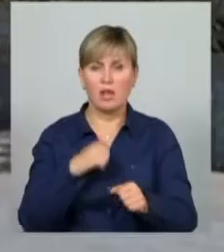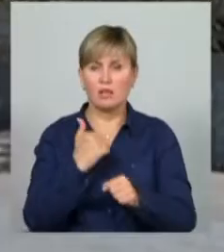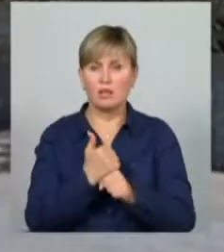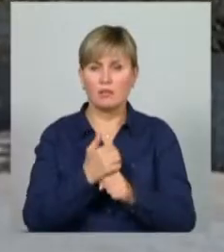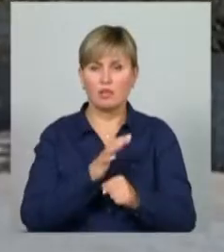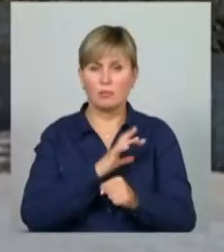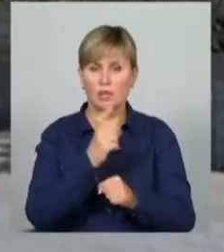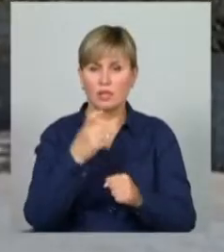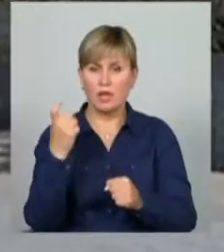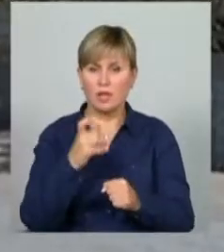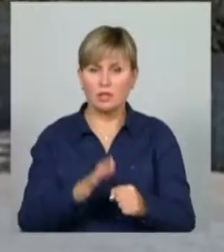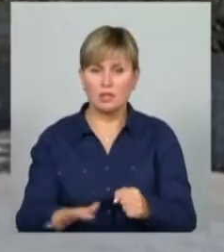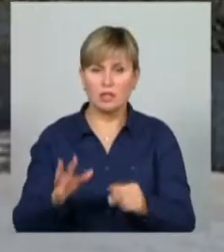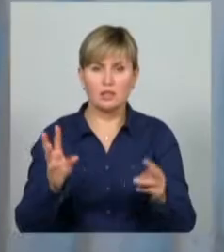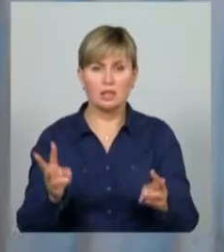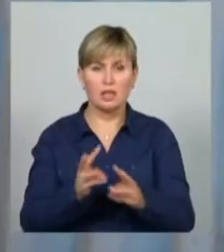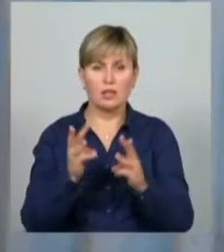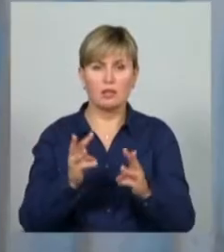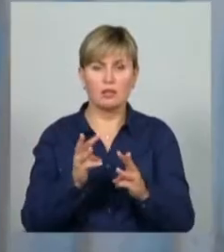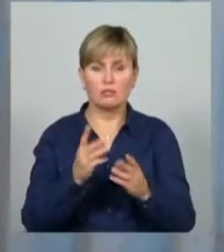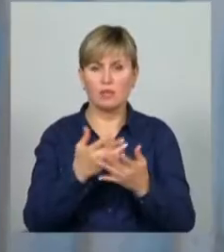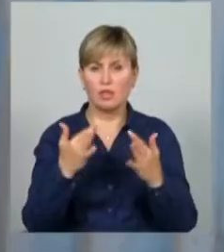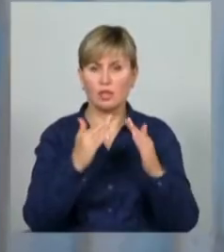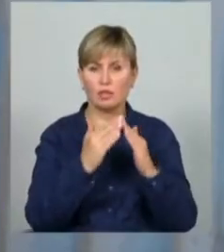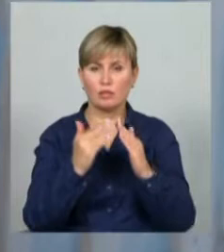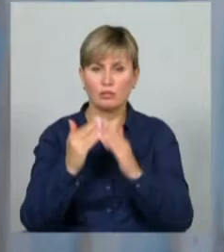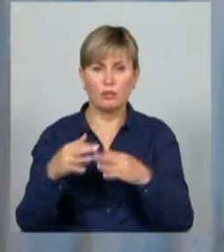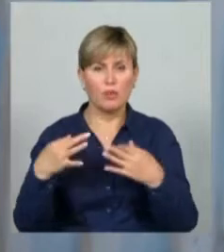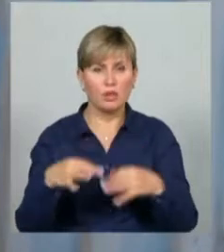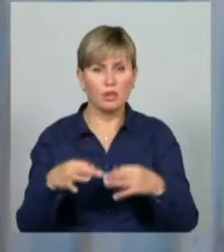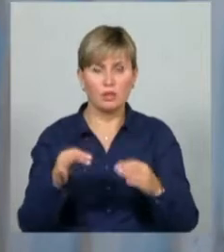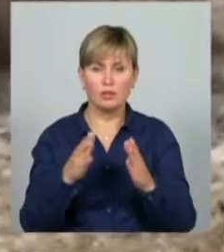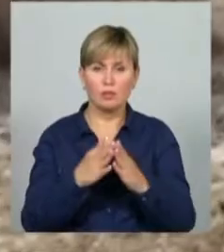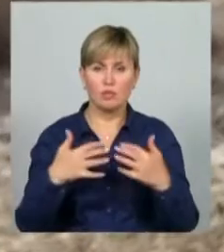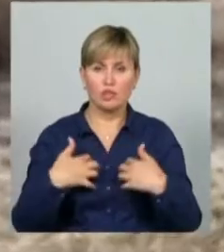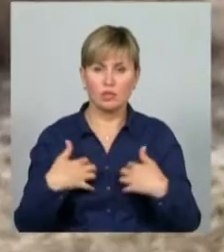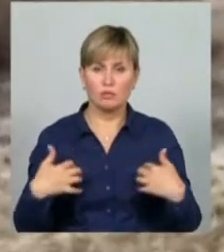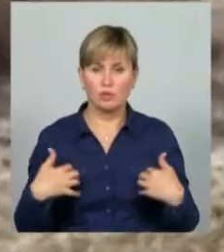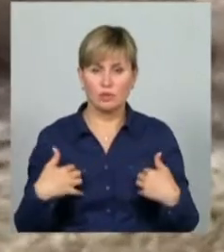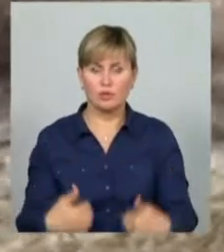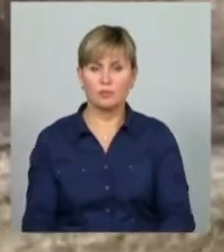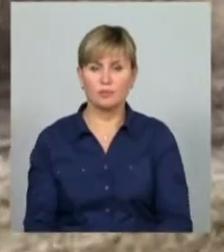пришелся на крестьянские хозяйства. Сгорело несколько охотничьих домиков, транспорт и домашний скот.